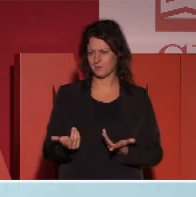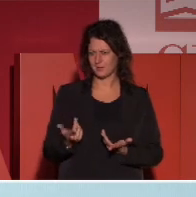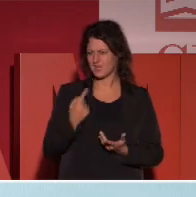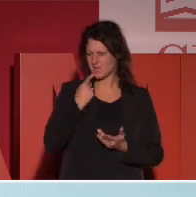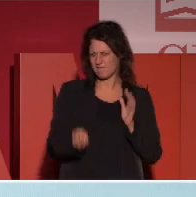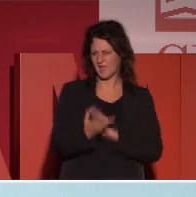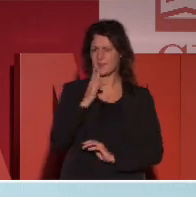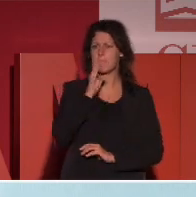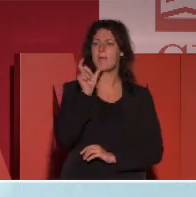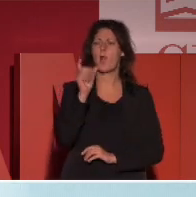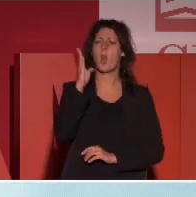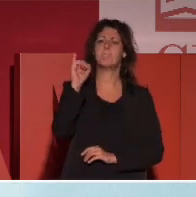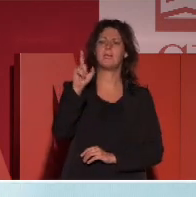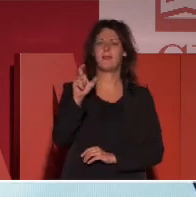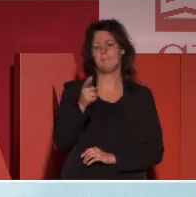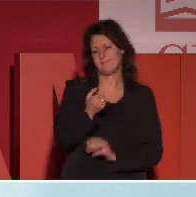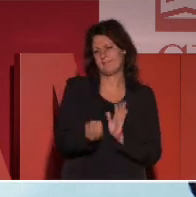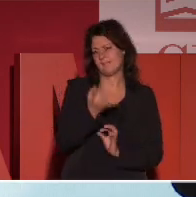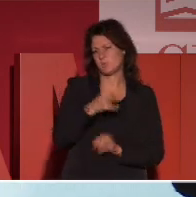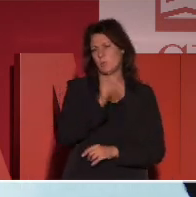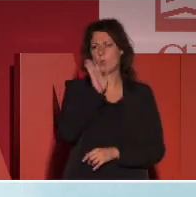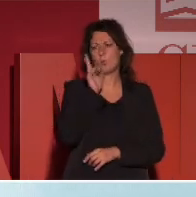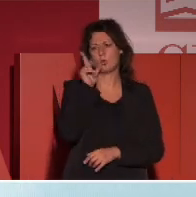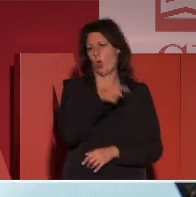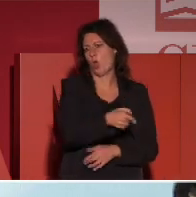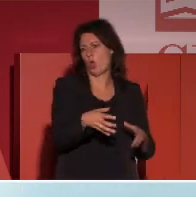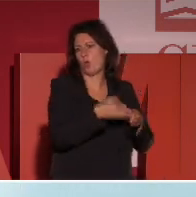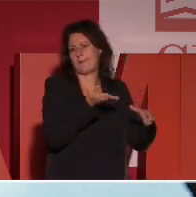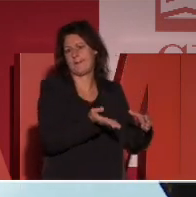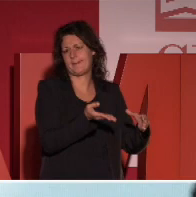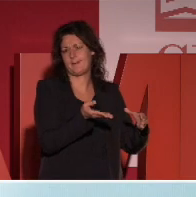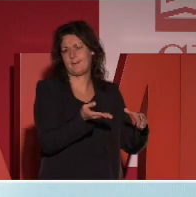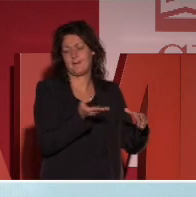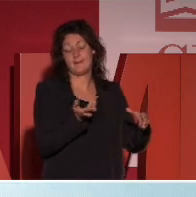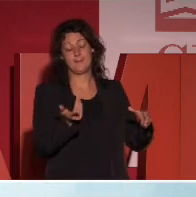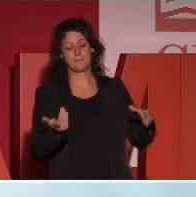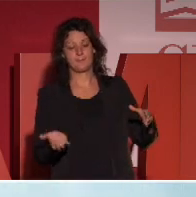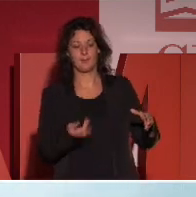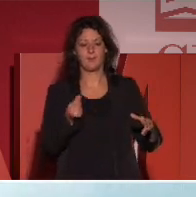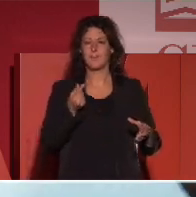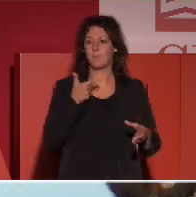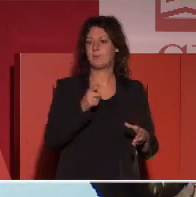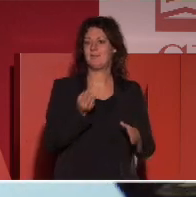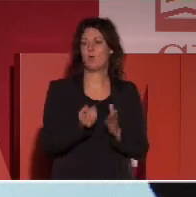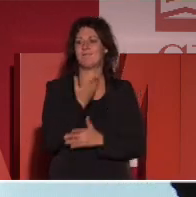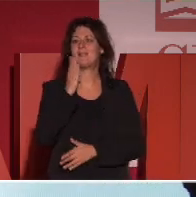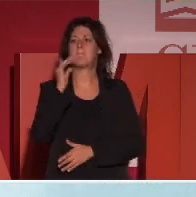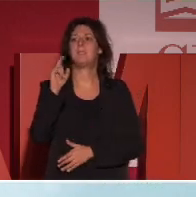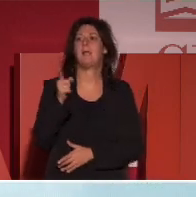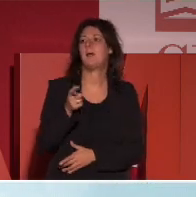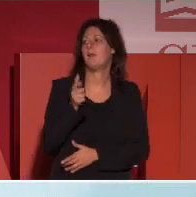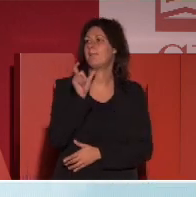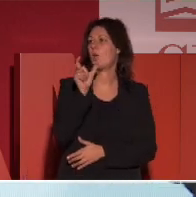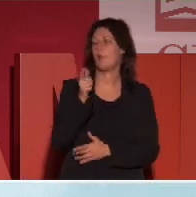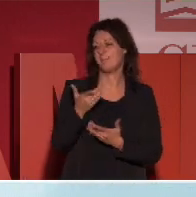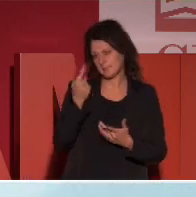per come dire lenire e che poi quando si parla gli uomini hanno un problema